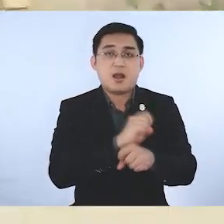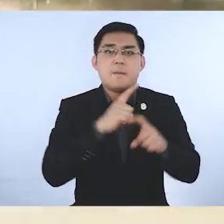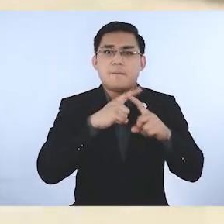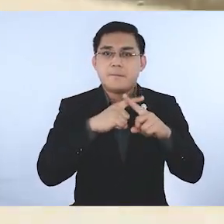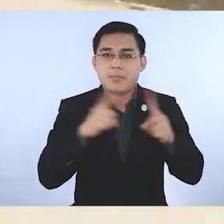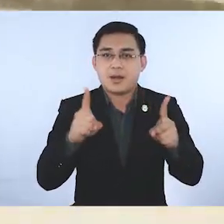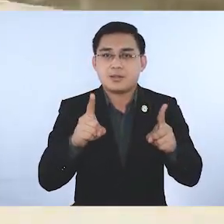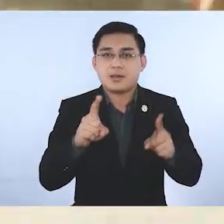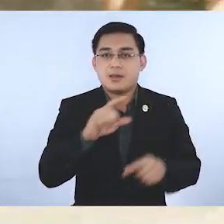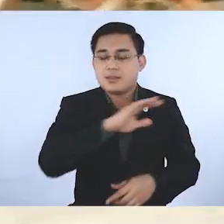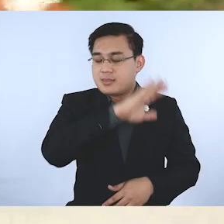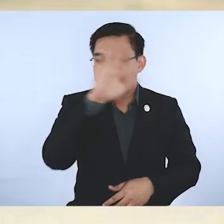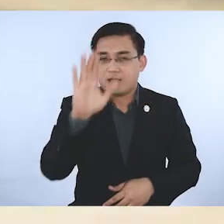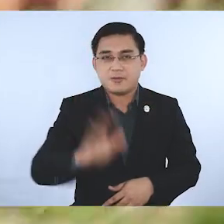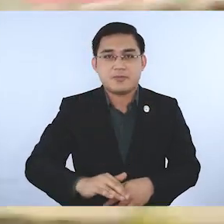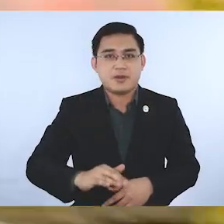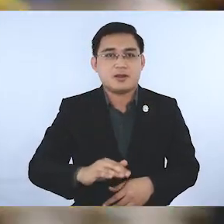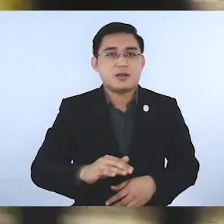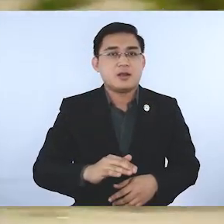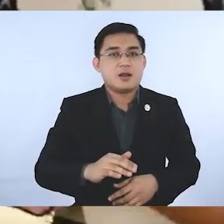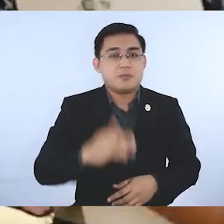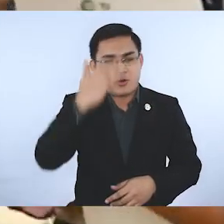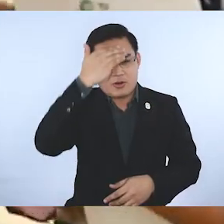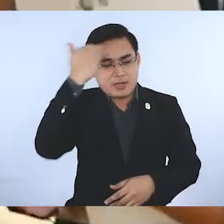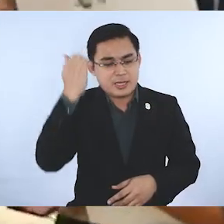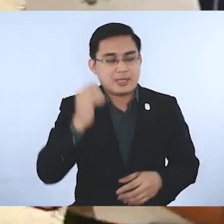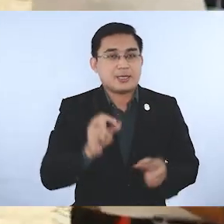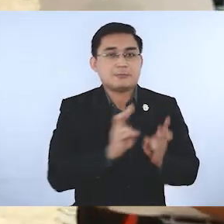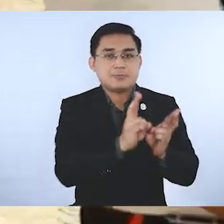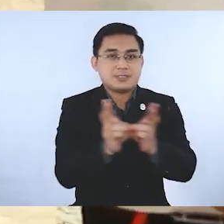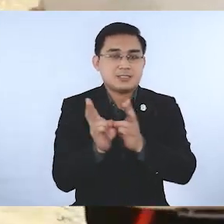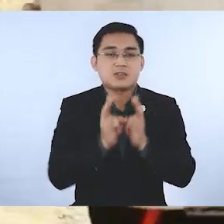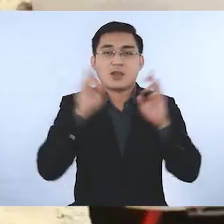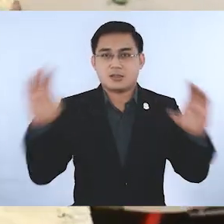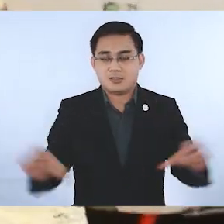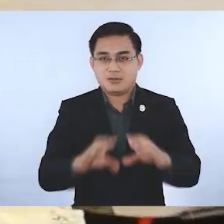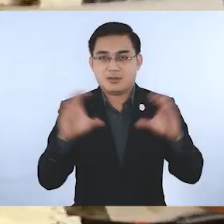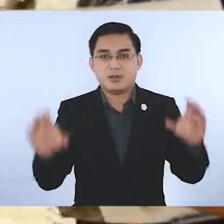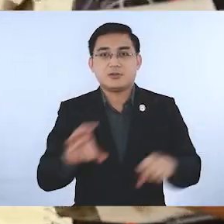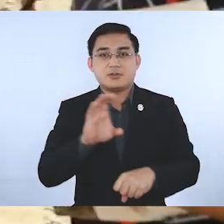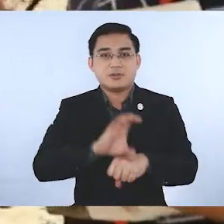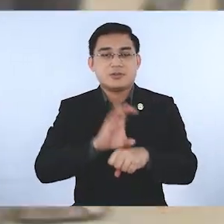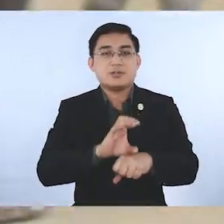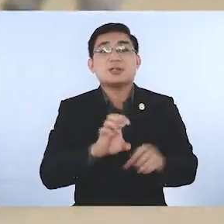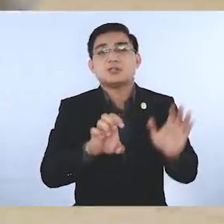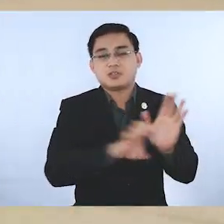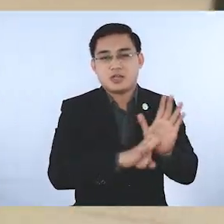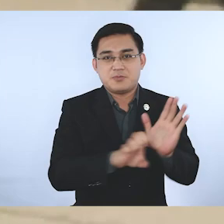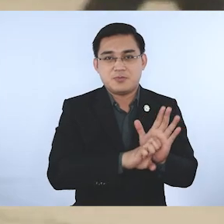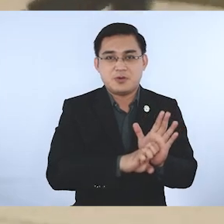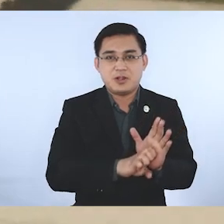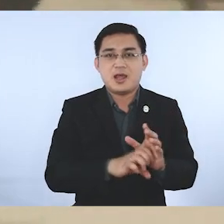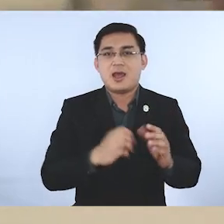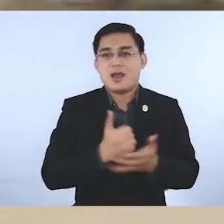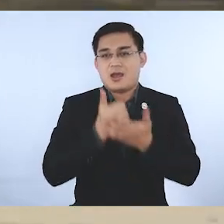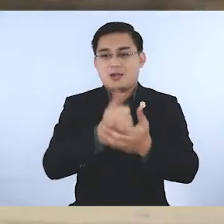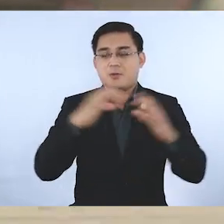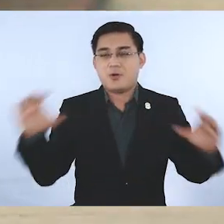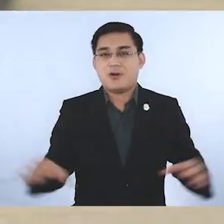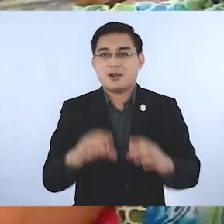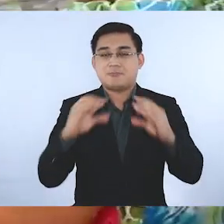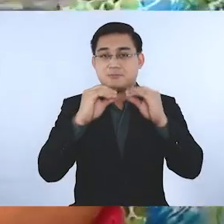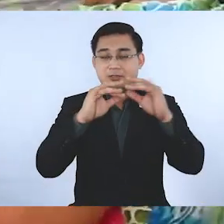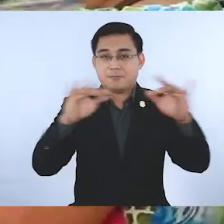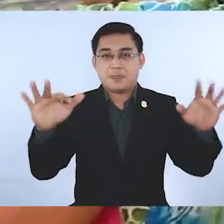hindi pinababayaan ang pakikipagkaisa sa mga aktibidad ng Iglesia gaya ng pagtulong sa gawaing